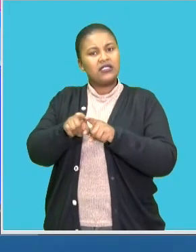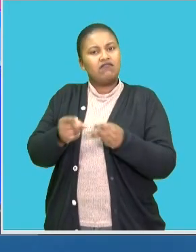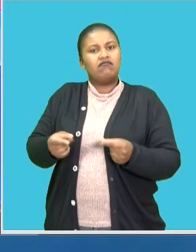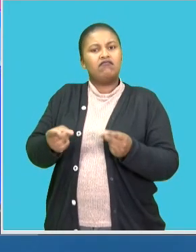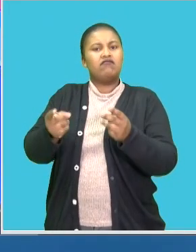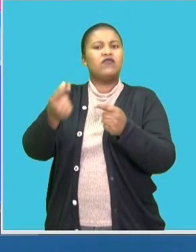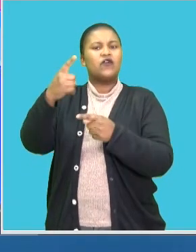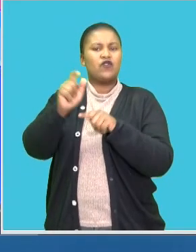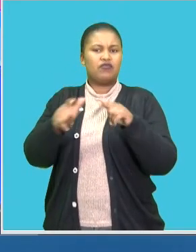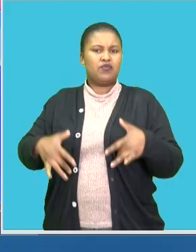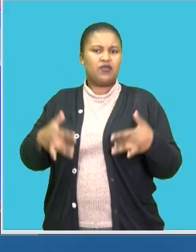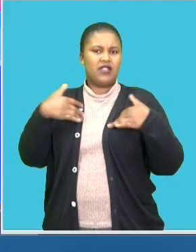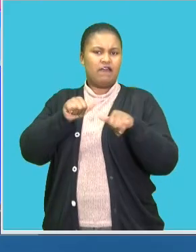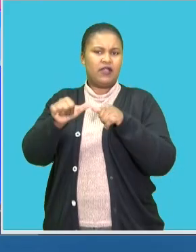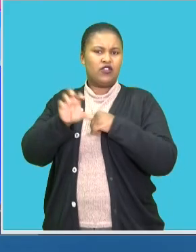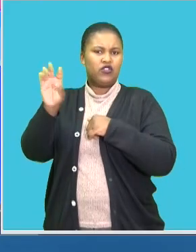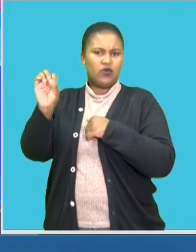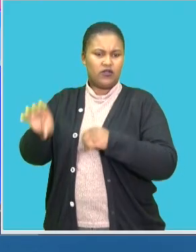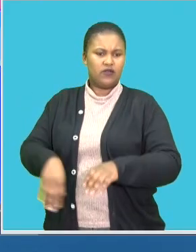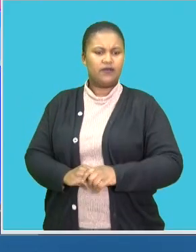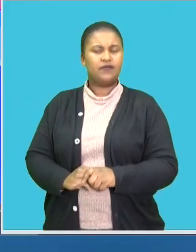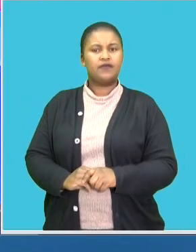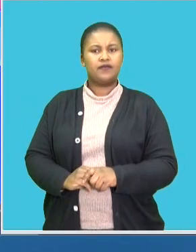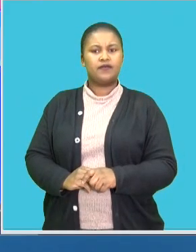lweziseko zoluntu kwilokishi yaseSoweto.